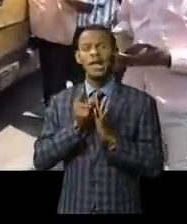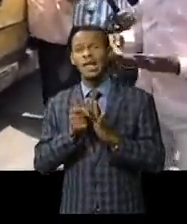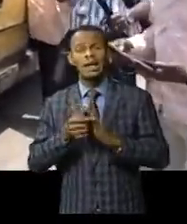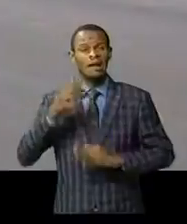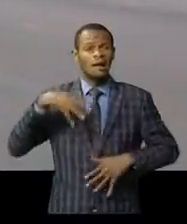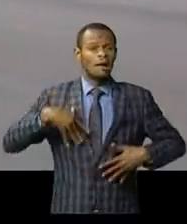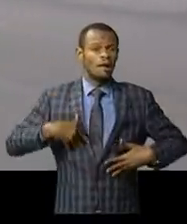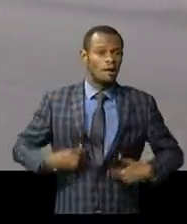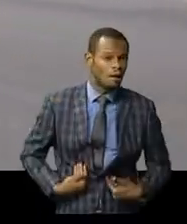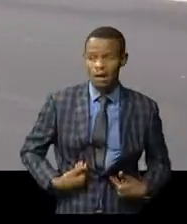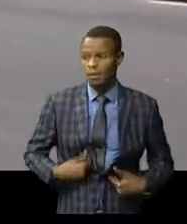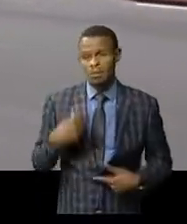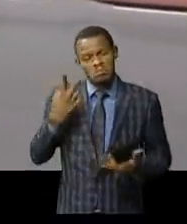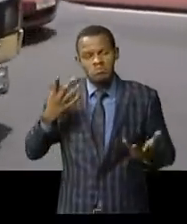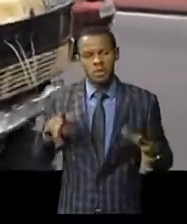avec.